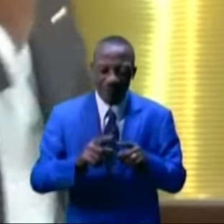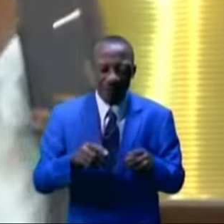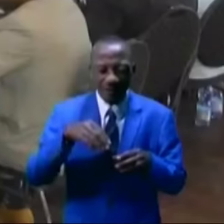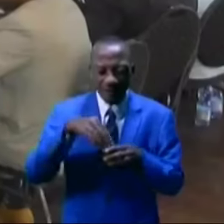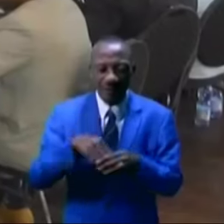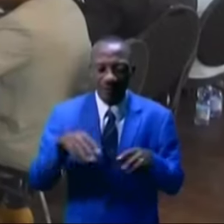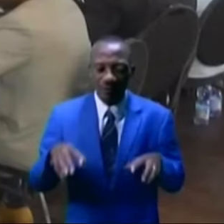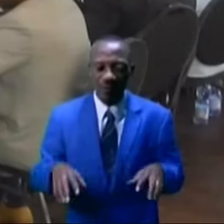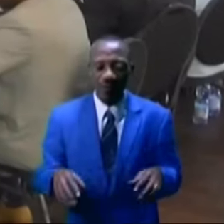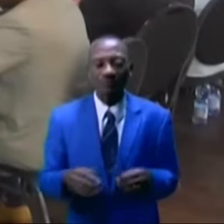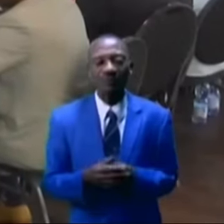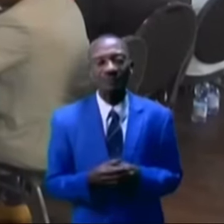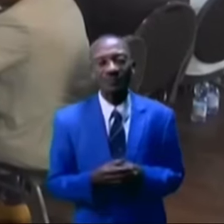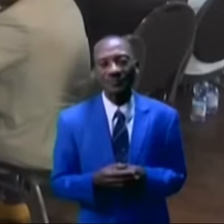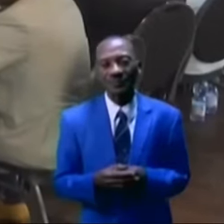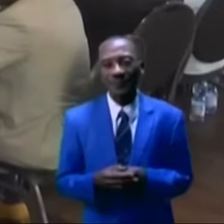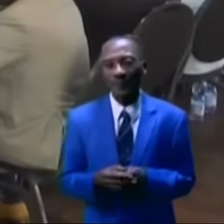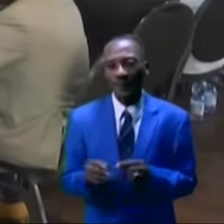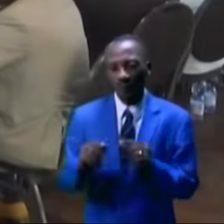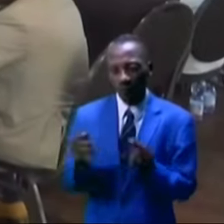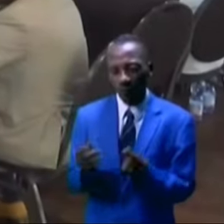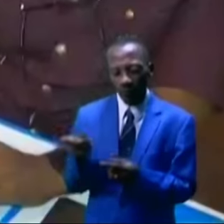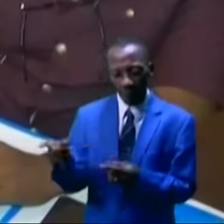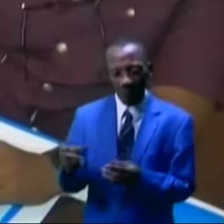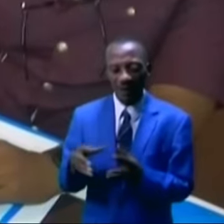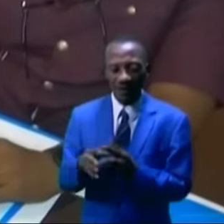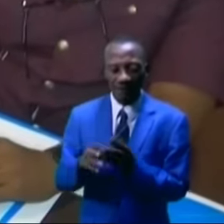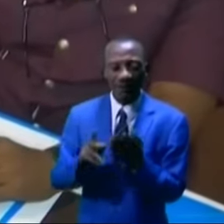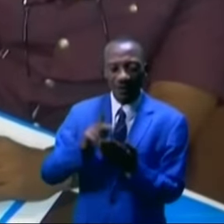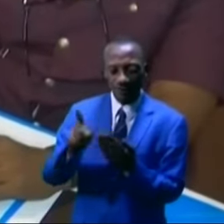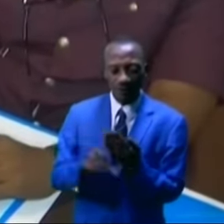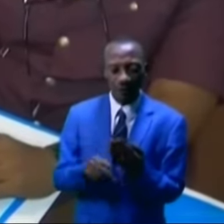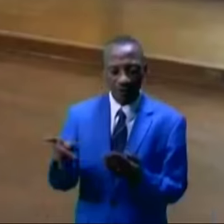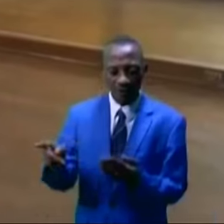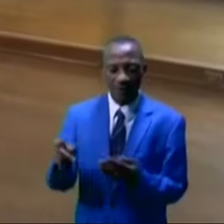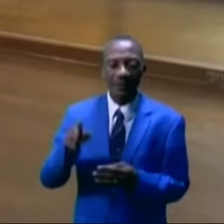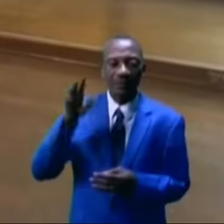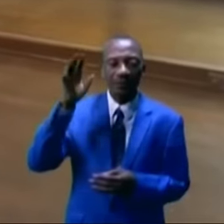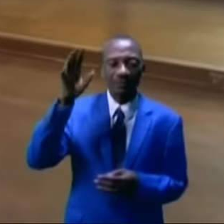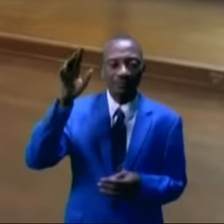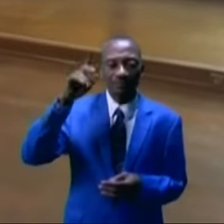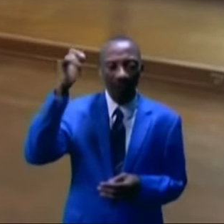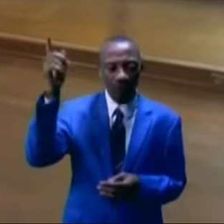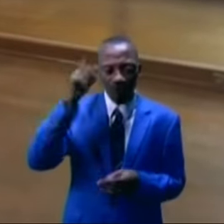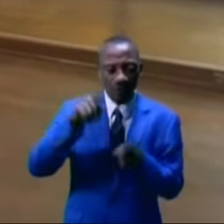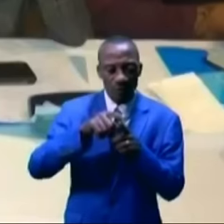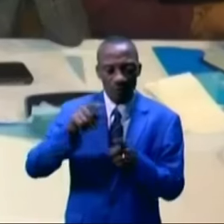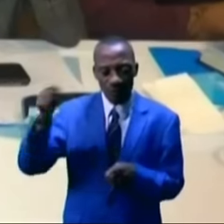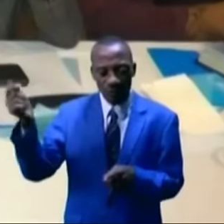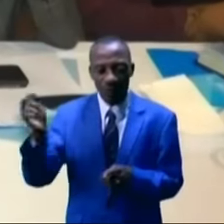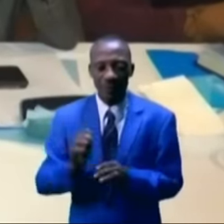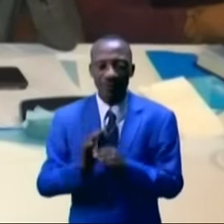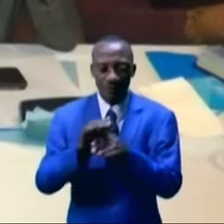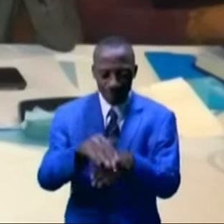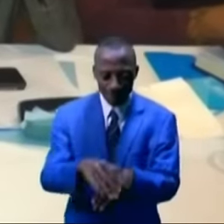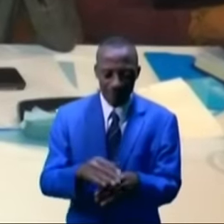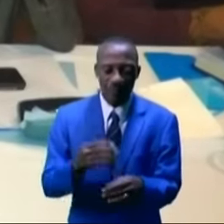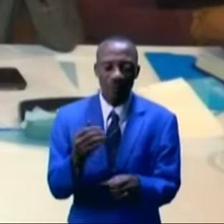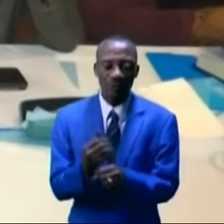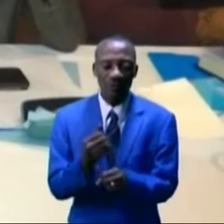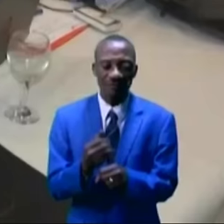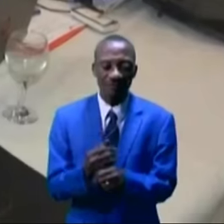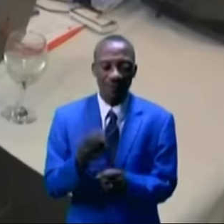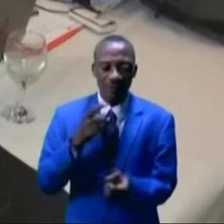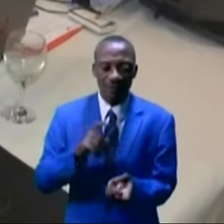les parties prenantes, appuyées par le projet Encore de la Banque mondiale et le COREF, participent aux travaux de l'amélioration